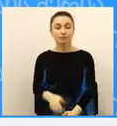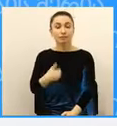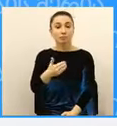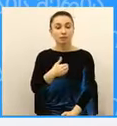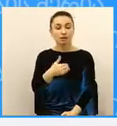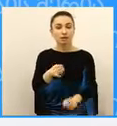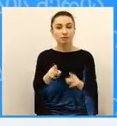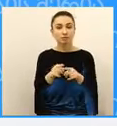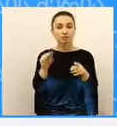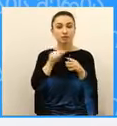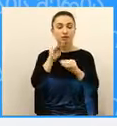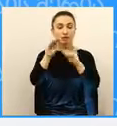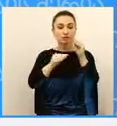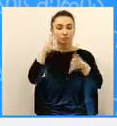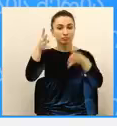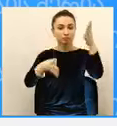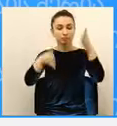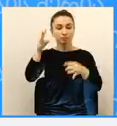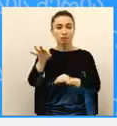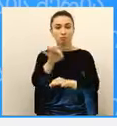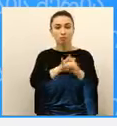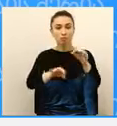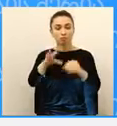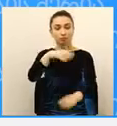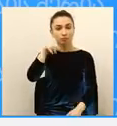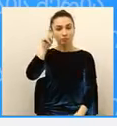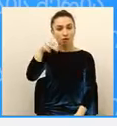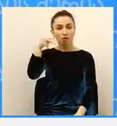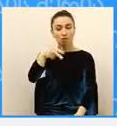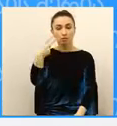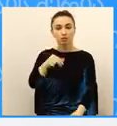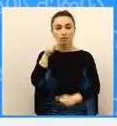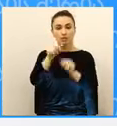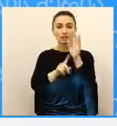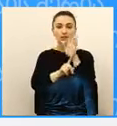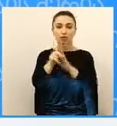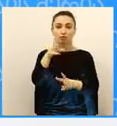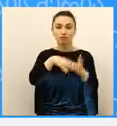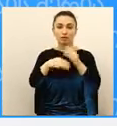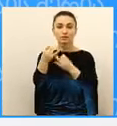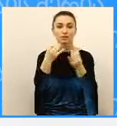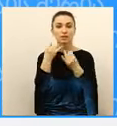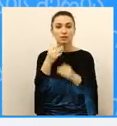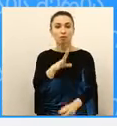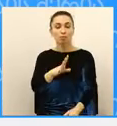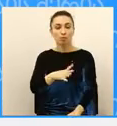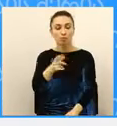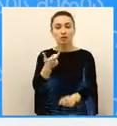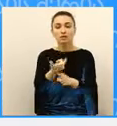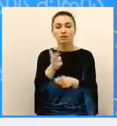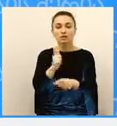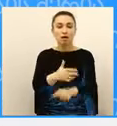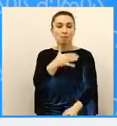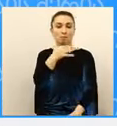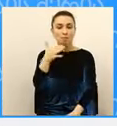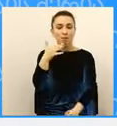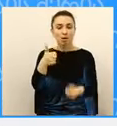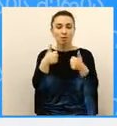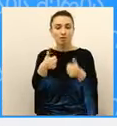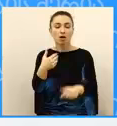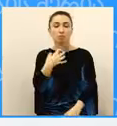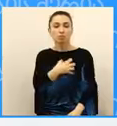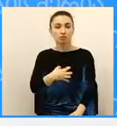Მინდა შევეხო ასევე ინფრასტრუქტურულ პროექტებს. Თქვენ ისით, რომ 2020 წლის დასაწყისში ჩვენ საუბრობდით ძალიან ბევრ,